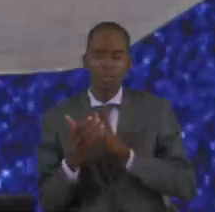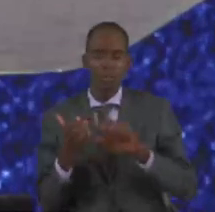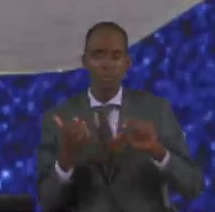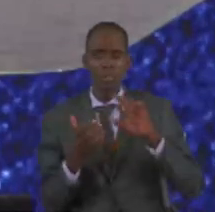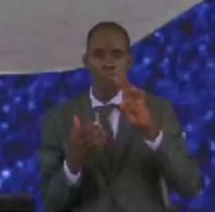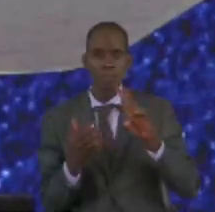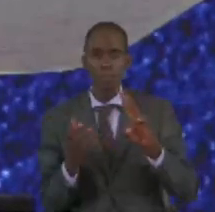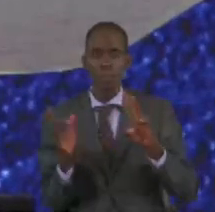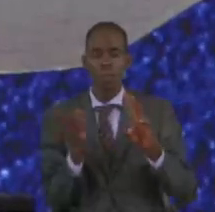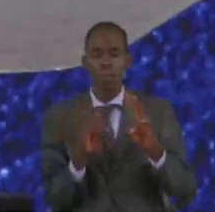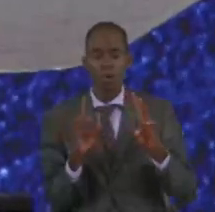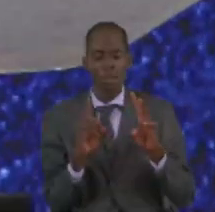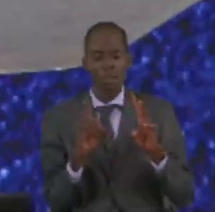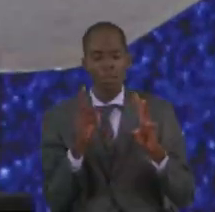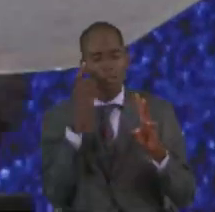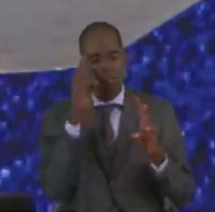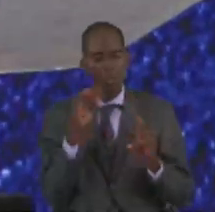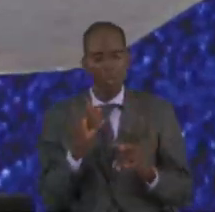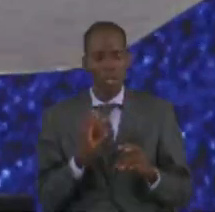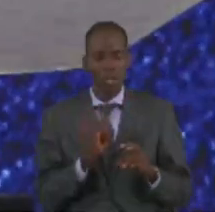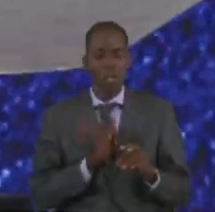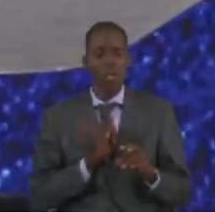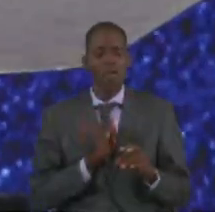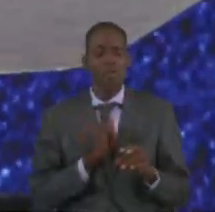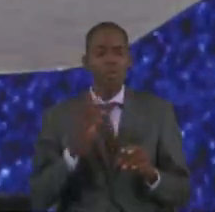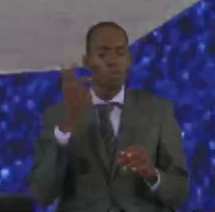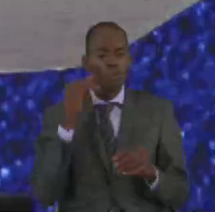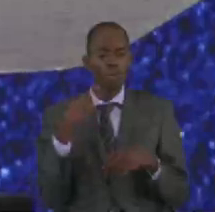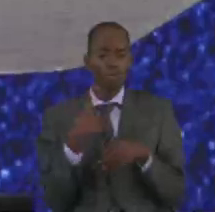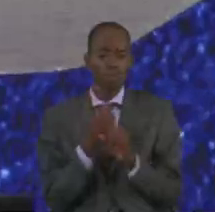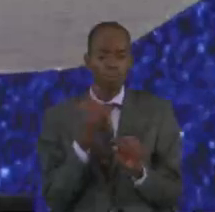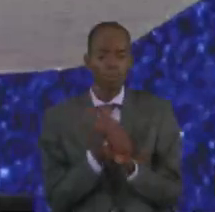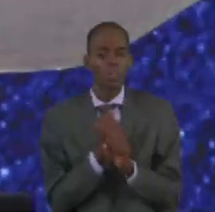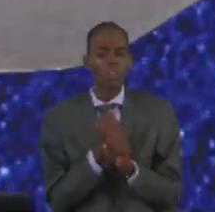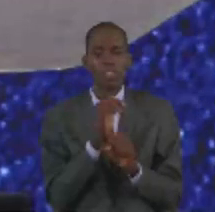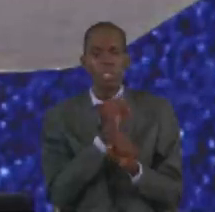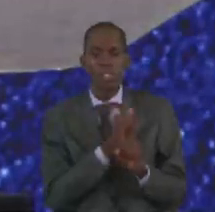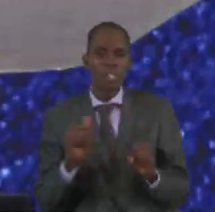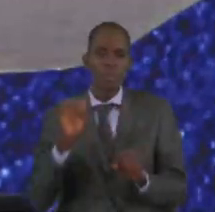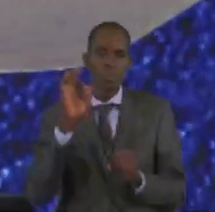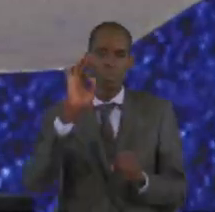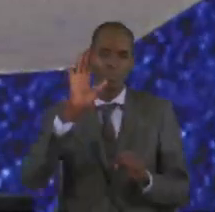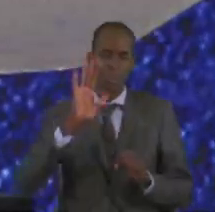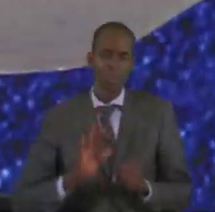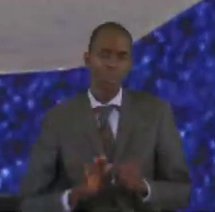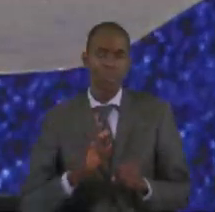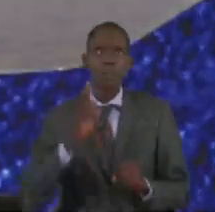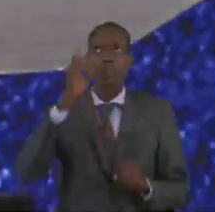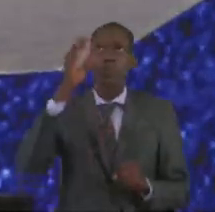7. Donc, j'ai été fait ministre.